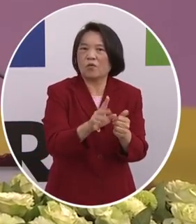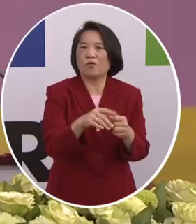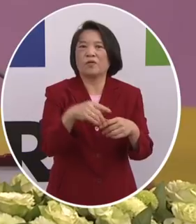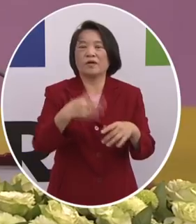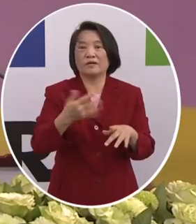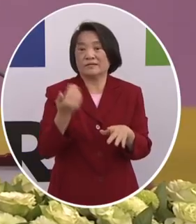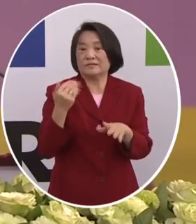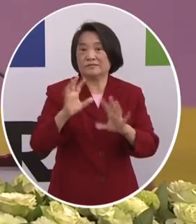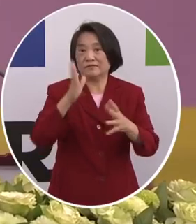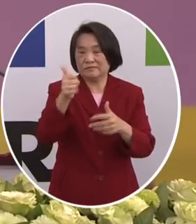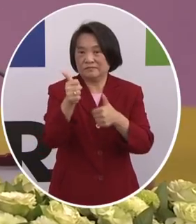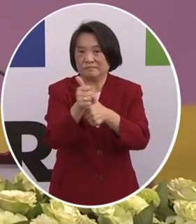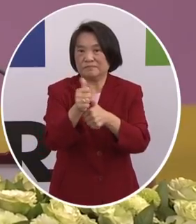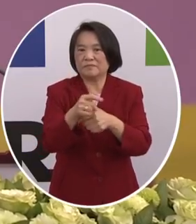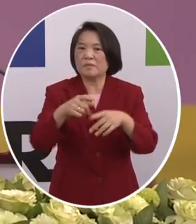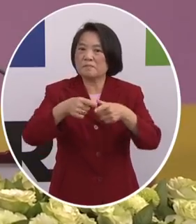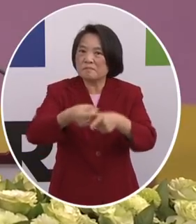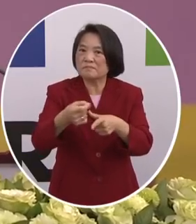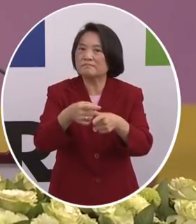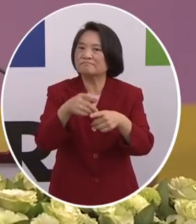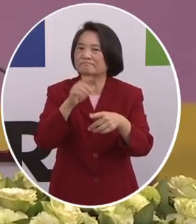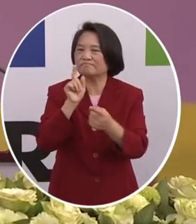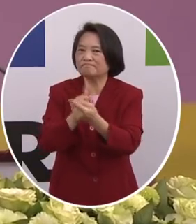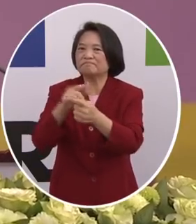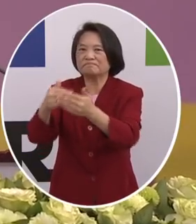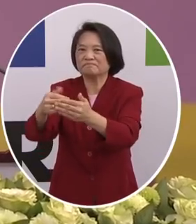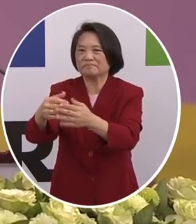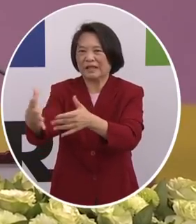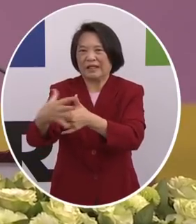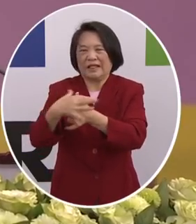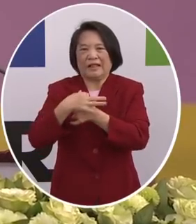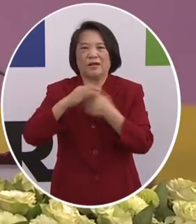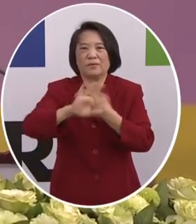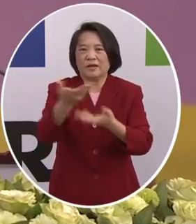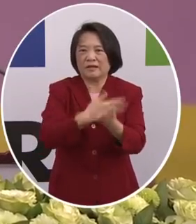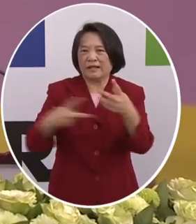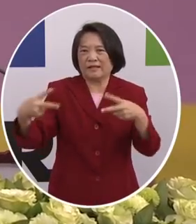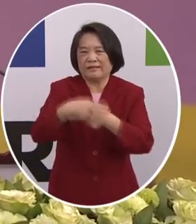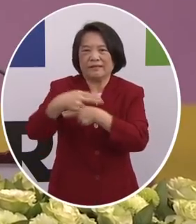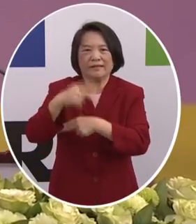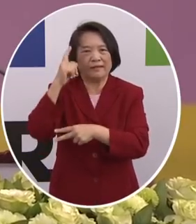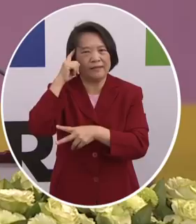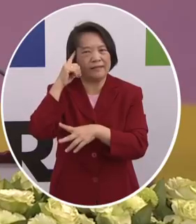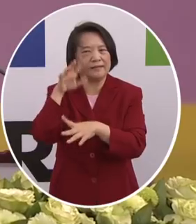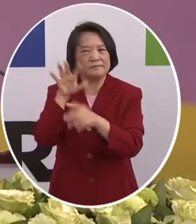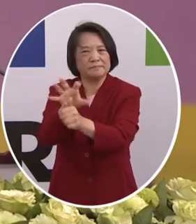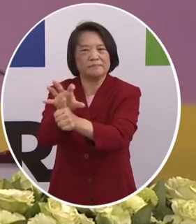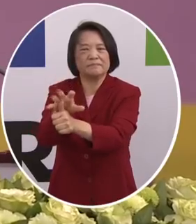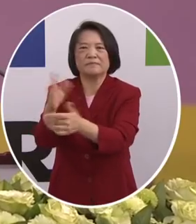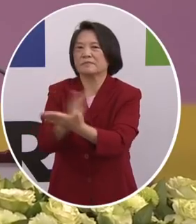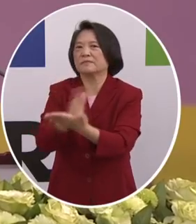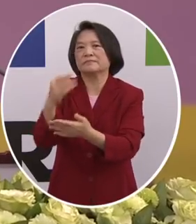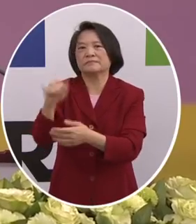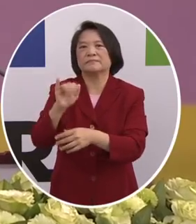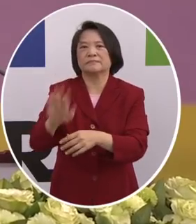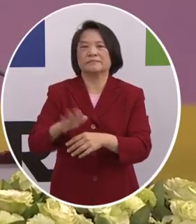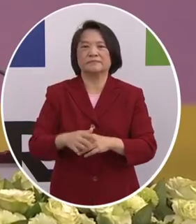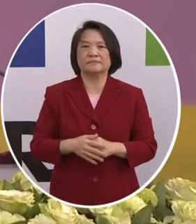彭斯副总统也公开谴责中国打压台湾的外交，并且肯定台湾的民主制